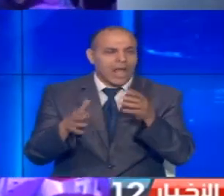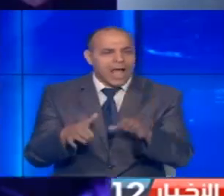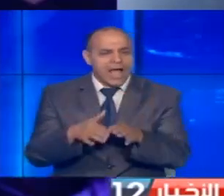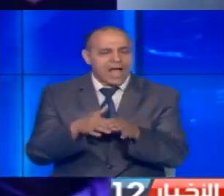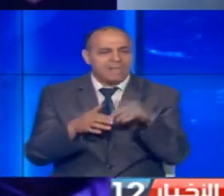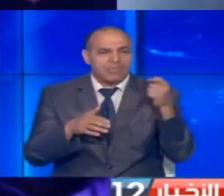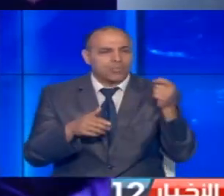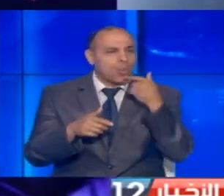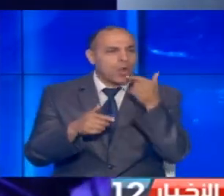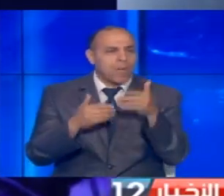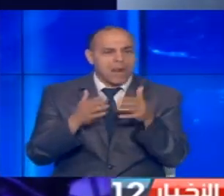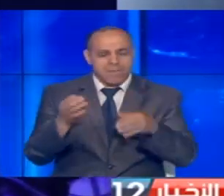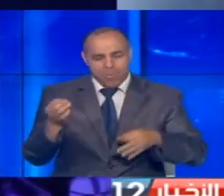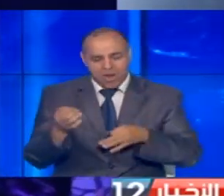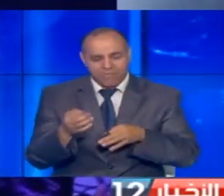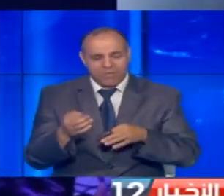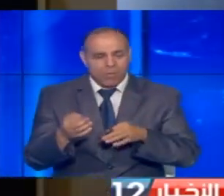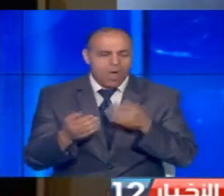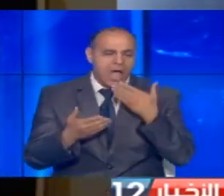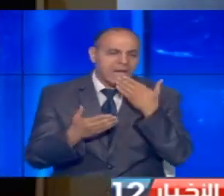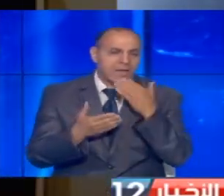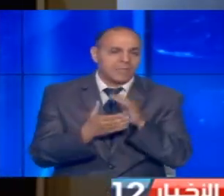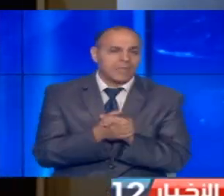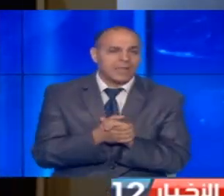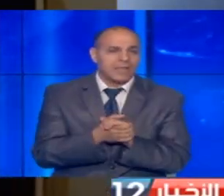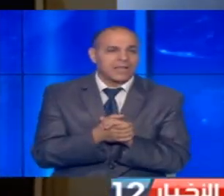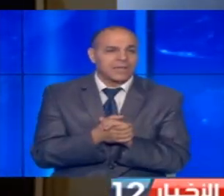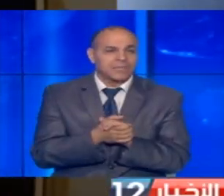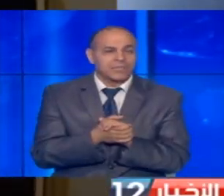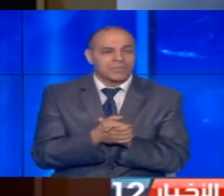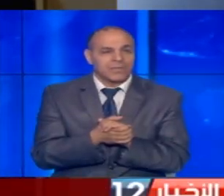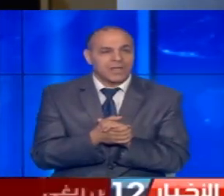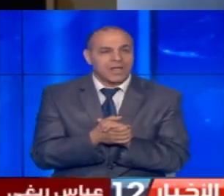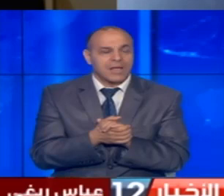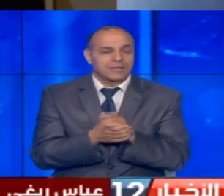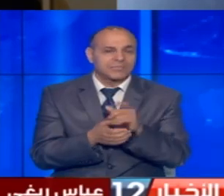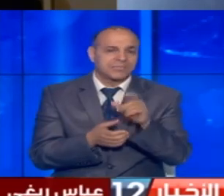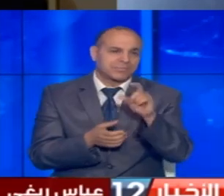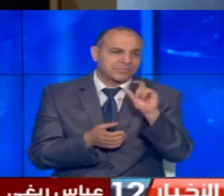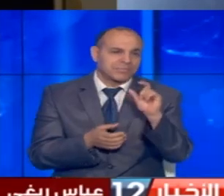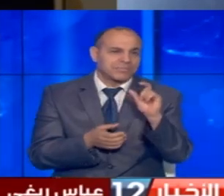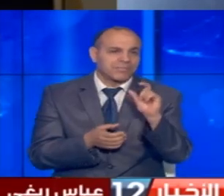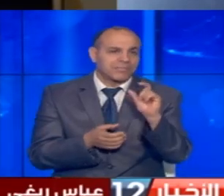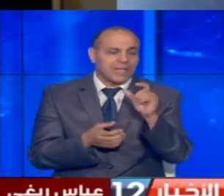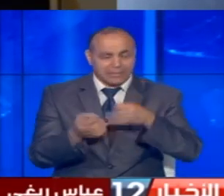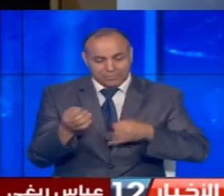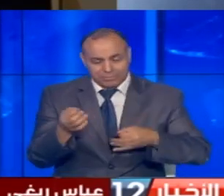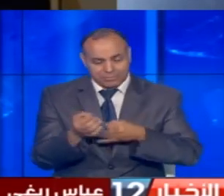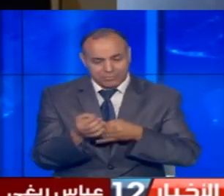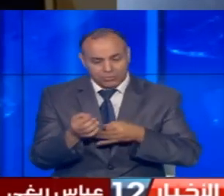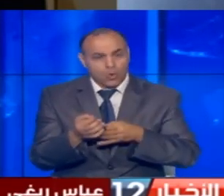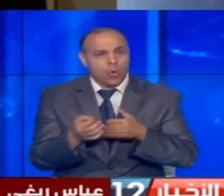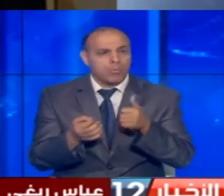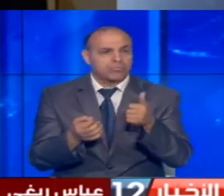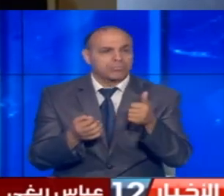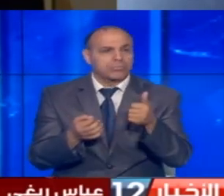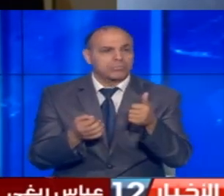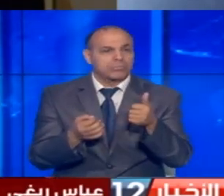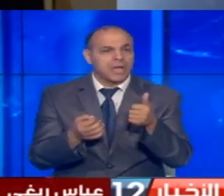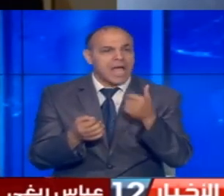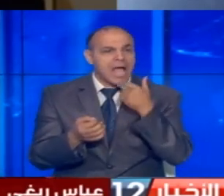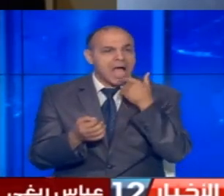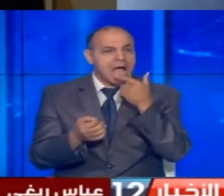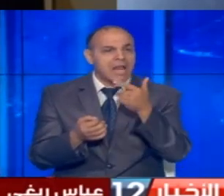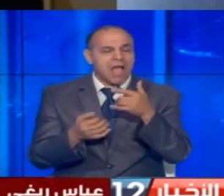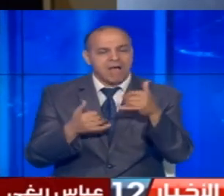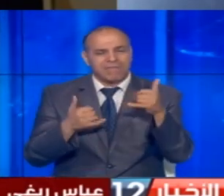عبر نفحات المالوف والموشحات. وجدت بقى من القطع الموسيقية لتؤدى في